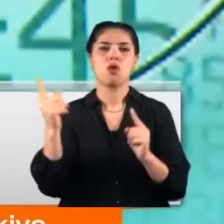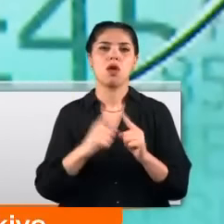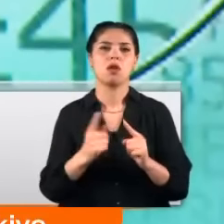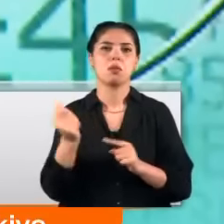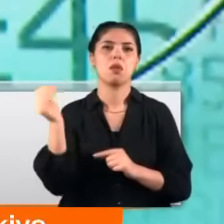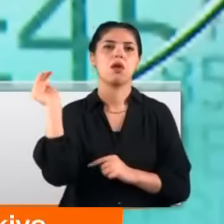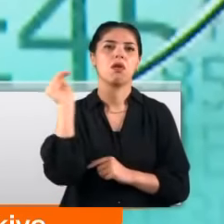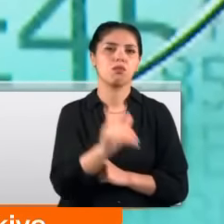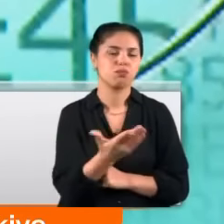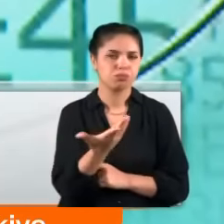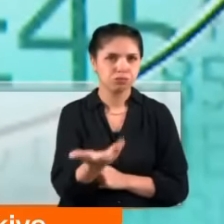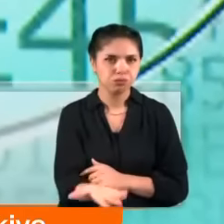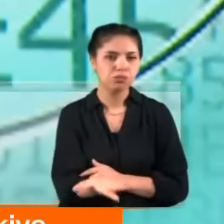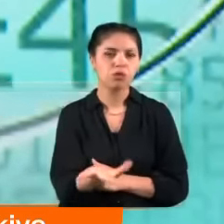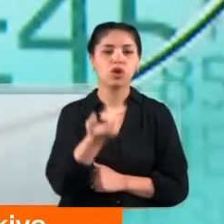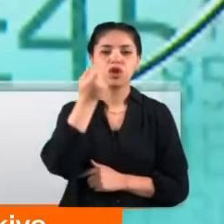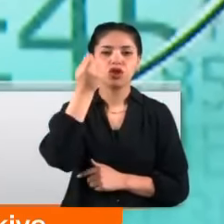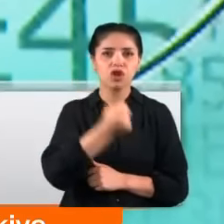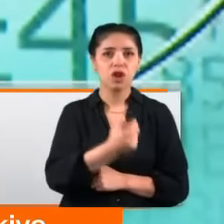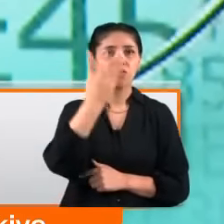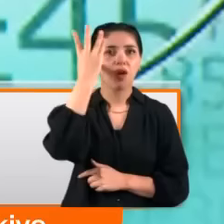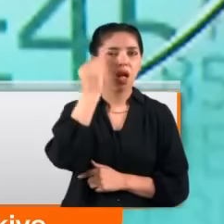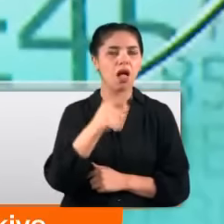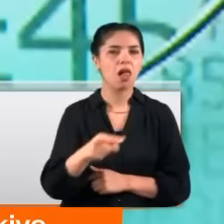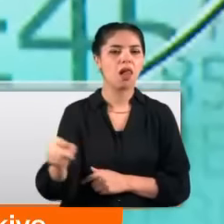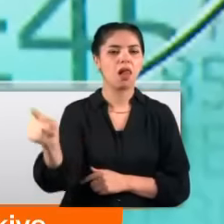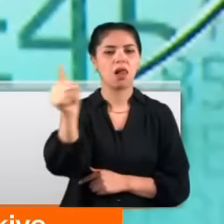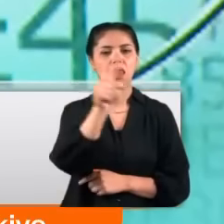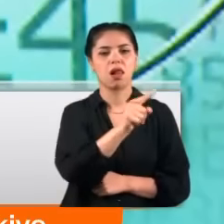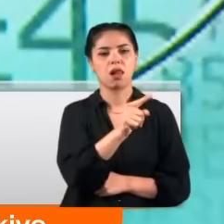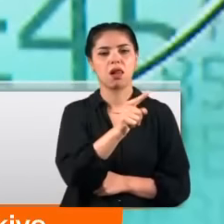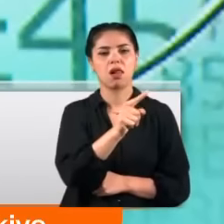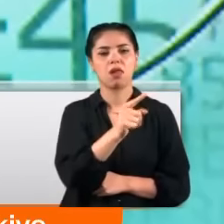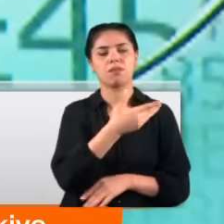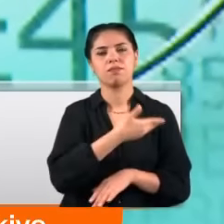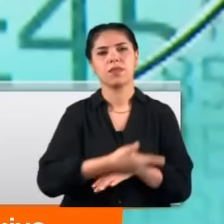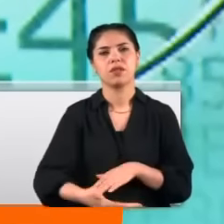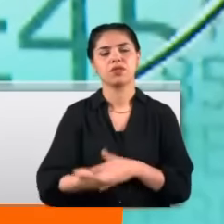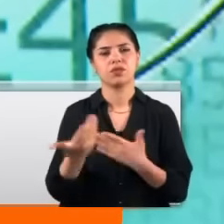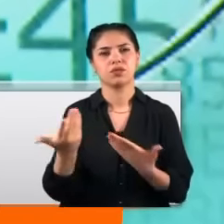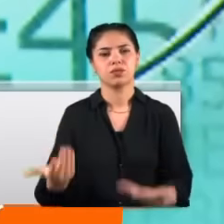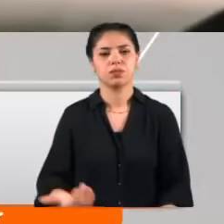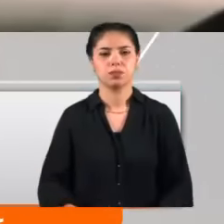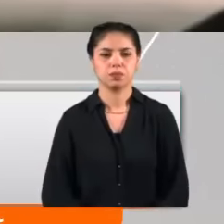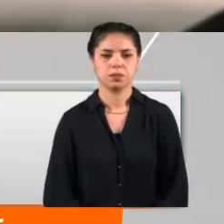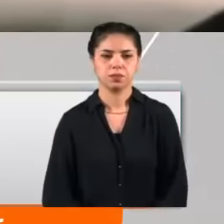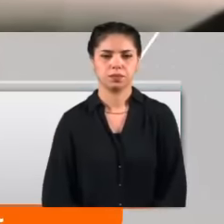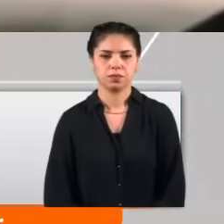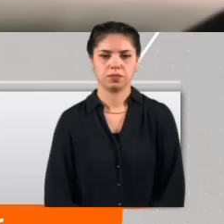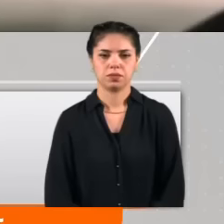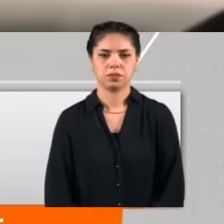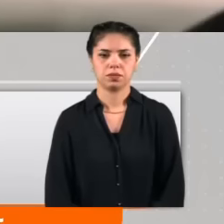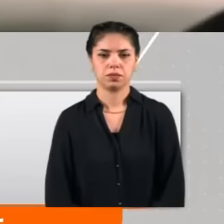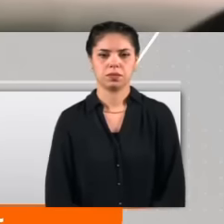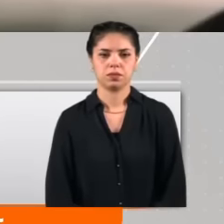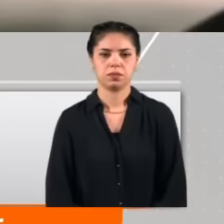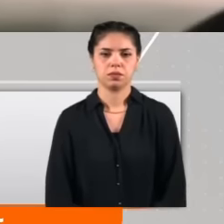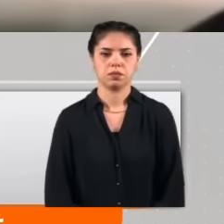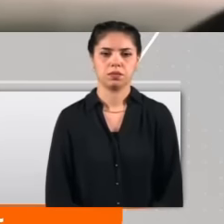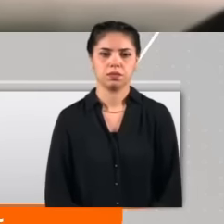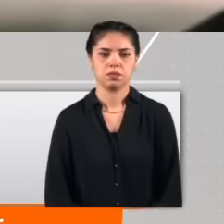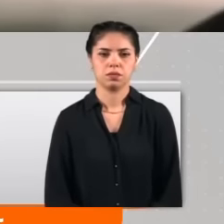para girişi yapıldı. Ve gerçeği anladıklarında ise aslında iş işten çoktan geçmişti. Hesabınızı hani kiraladığınızda